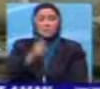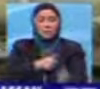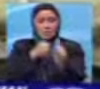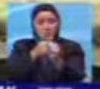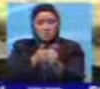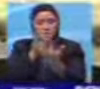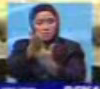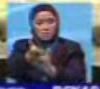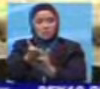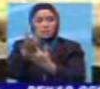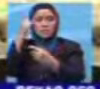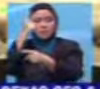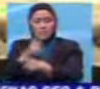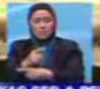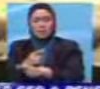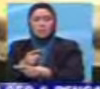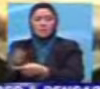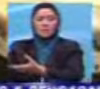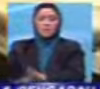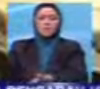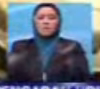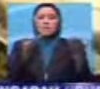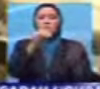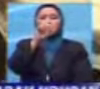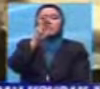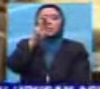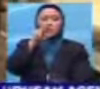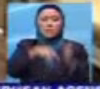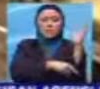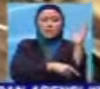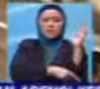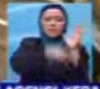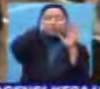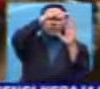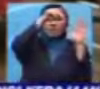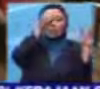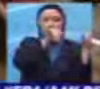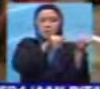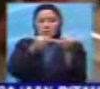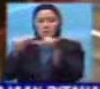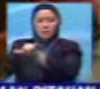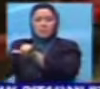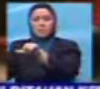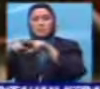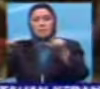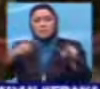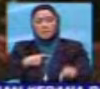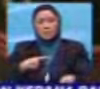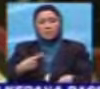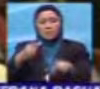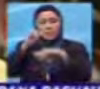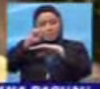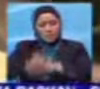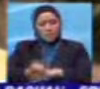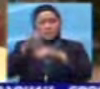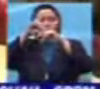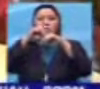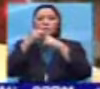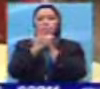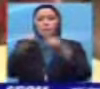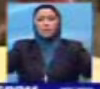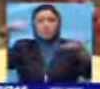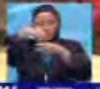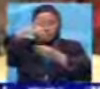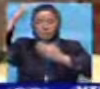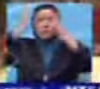betul, termasuk membawa isu tersebut ke Parlimen. Ia selaras dengan amalan demokrasi di negara ini. Datuk Seri Muhammad Nazri